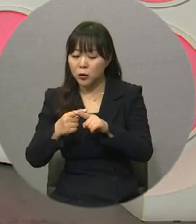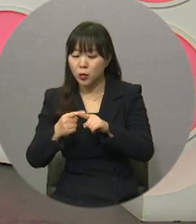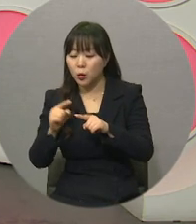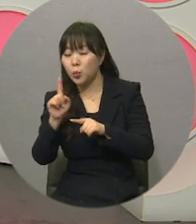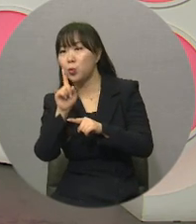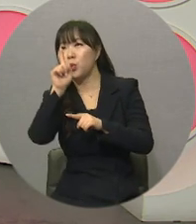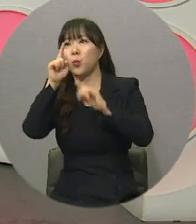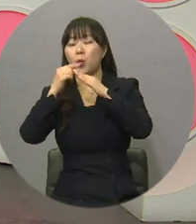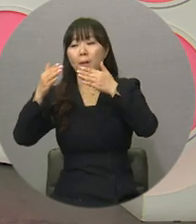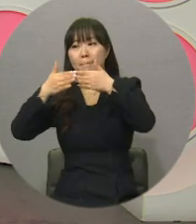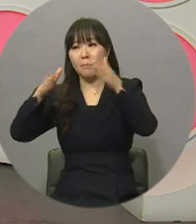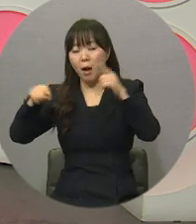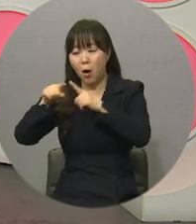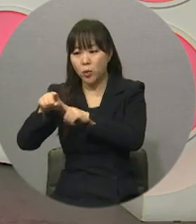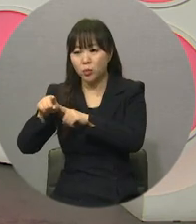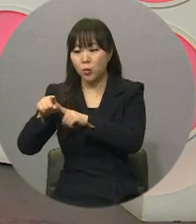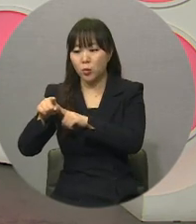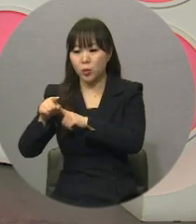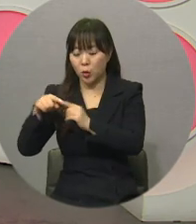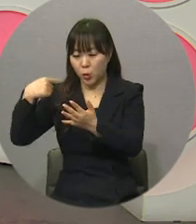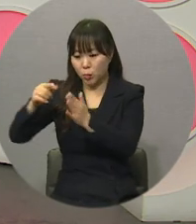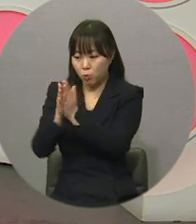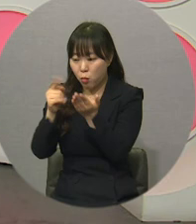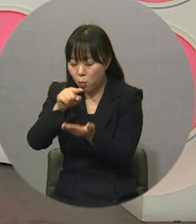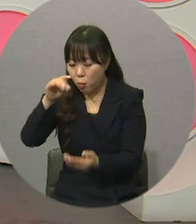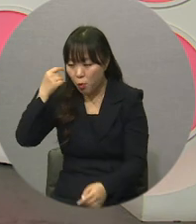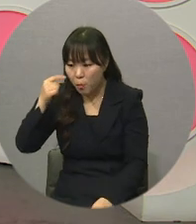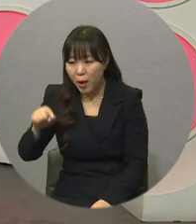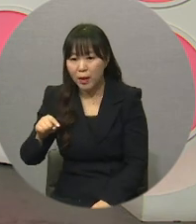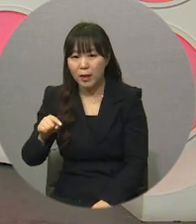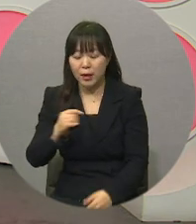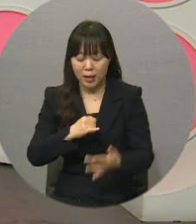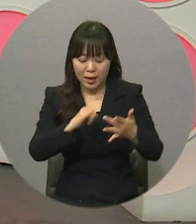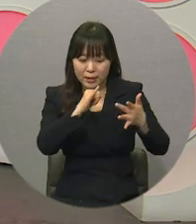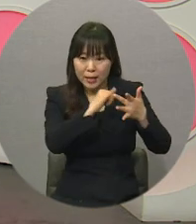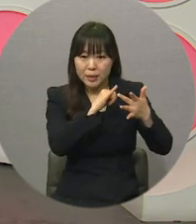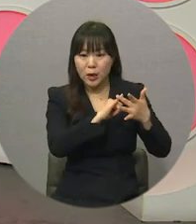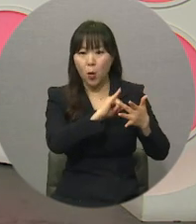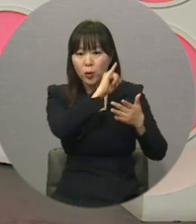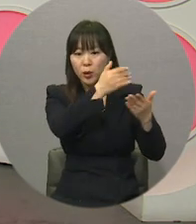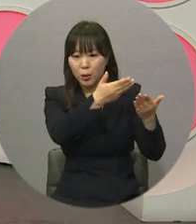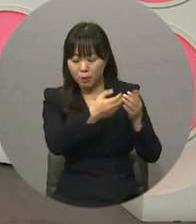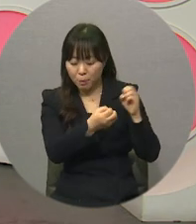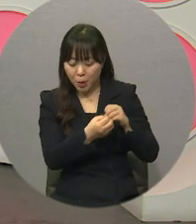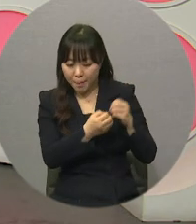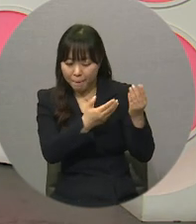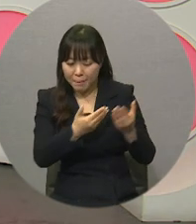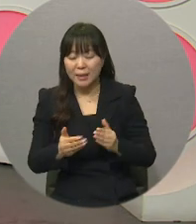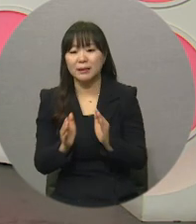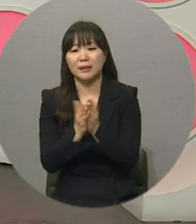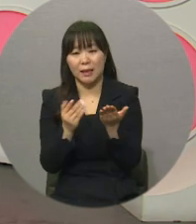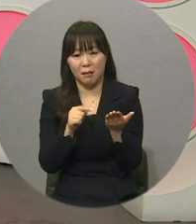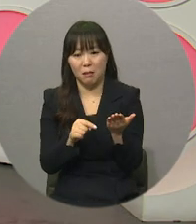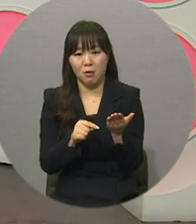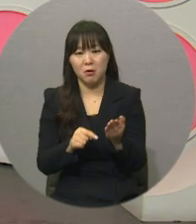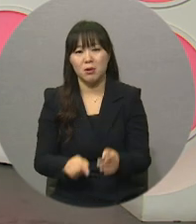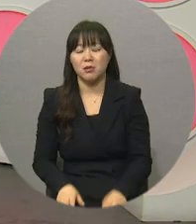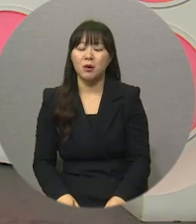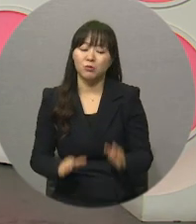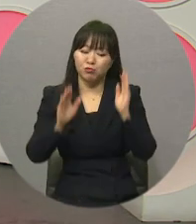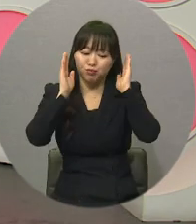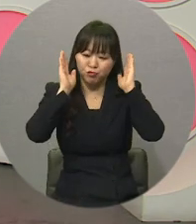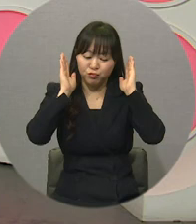오래된 교과서 묶음을 발견했습니다. 셋째 언니에게 물려받은 책들이었습니다. 언니는